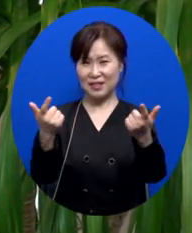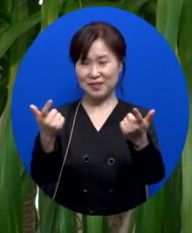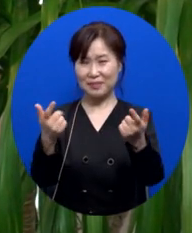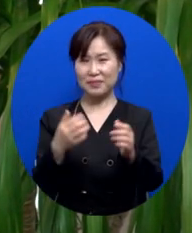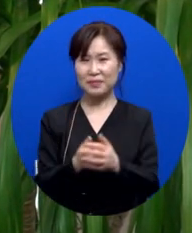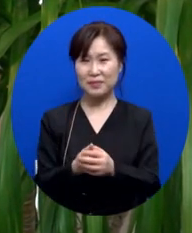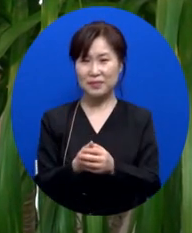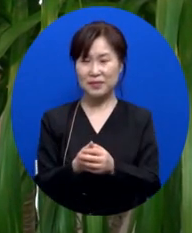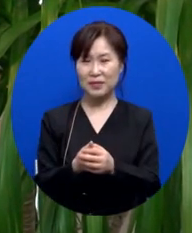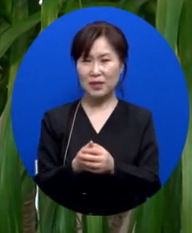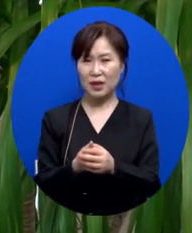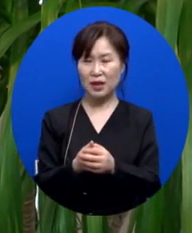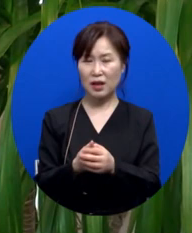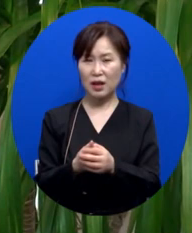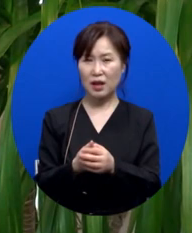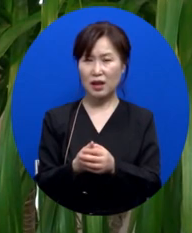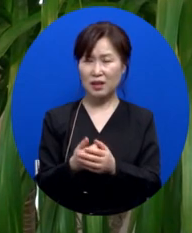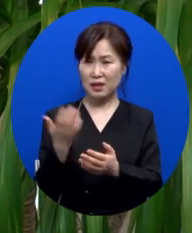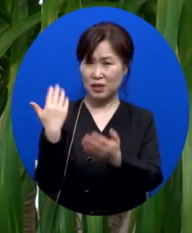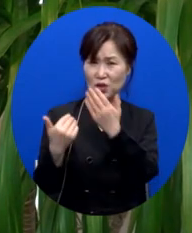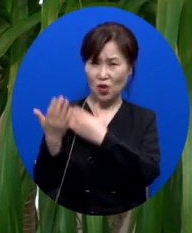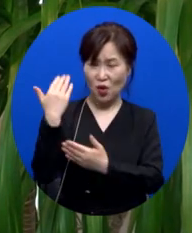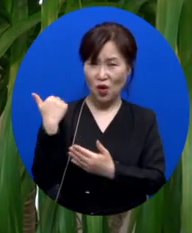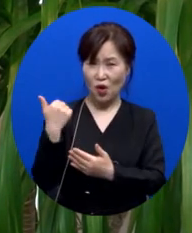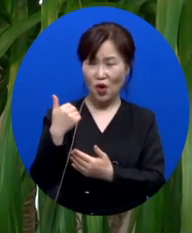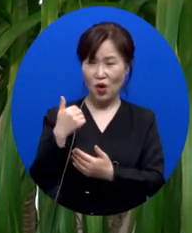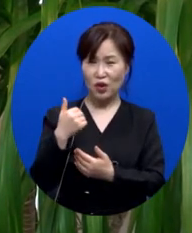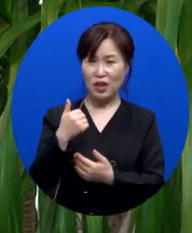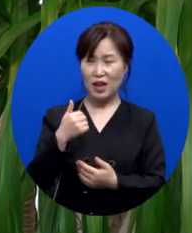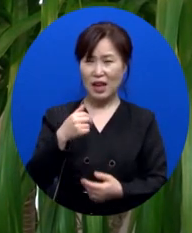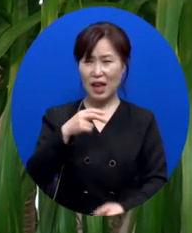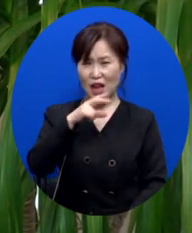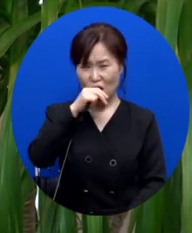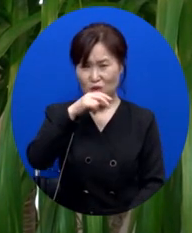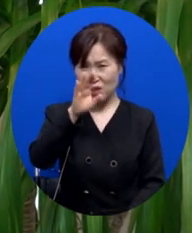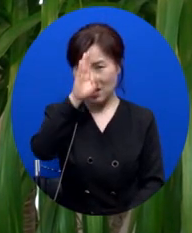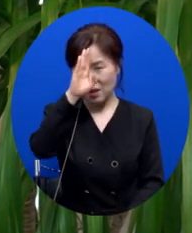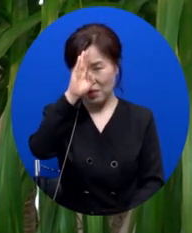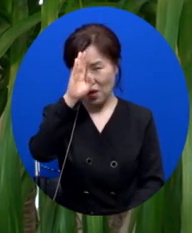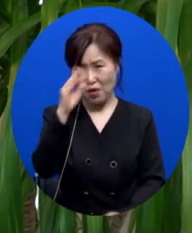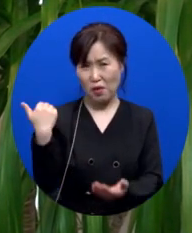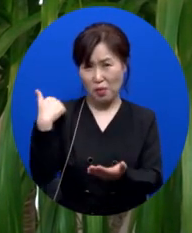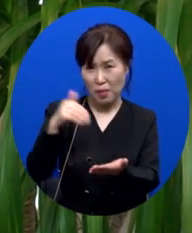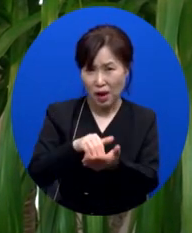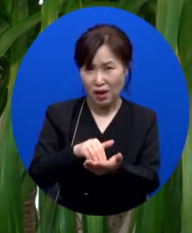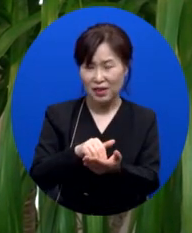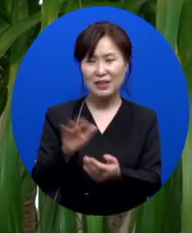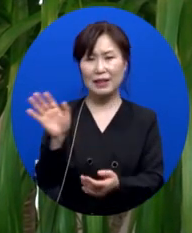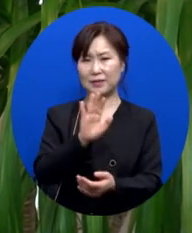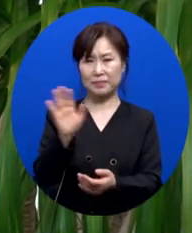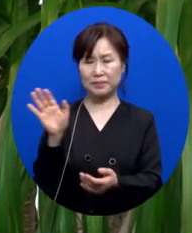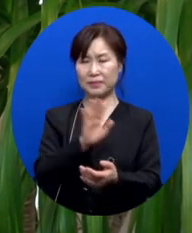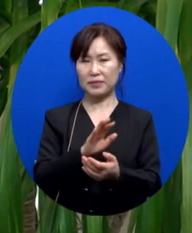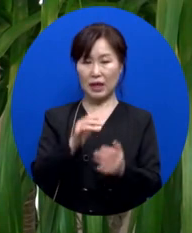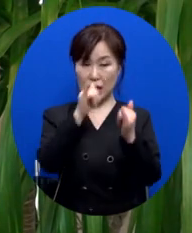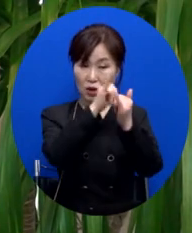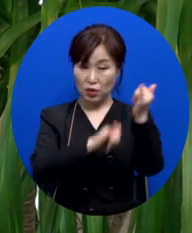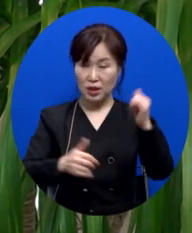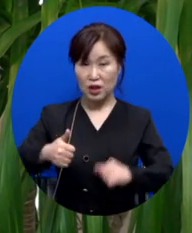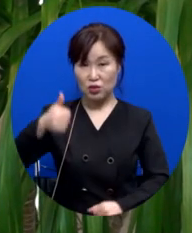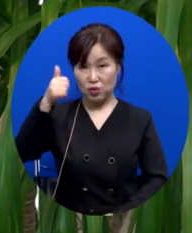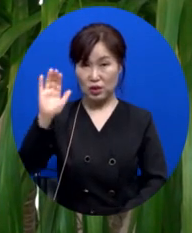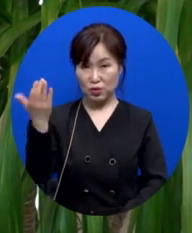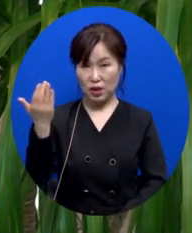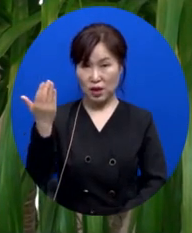그러니까 어게인 우리 턴 투 더 패스트 그건 아닐 것이다 역사의 주인이신 우리